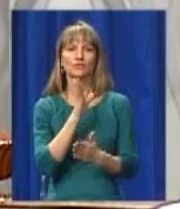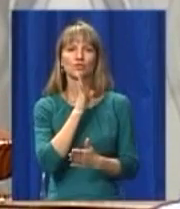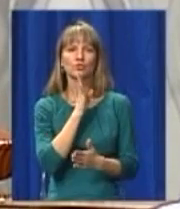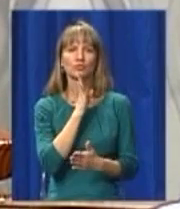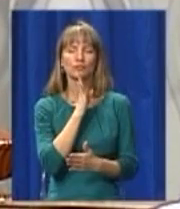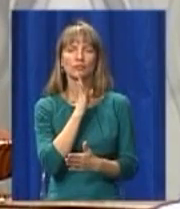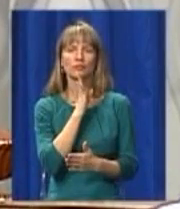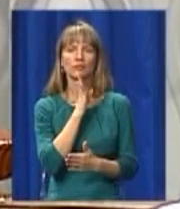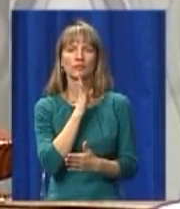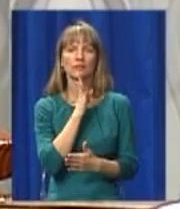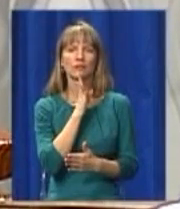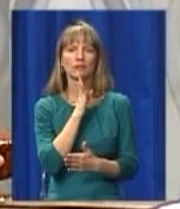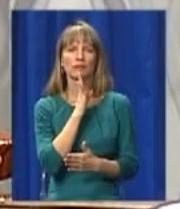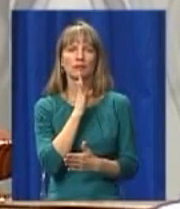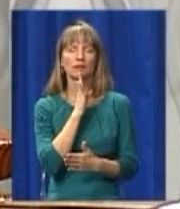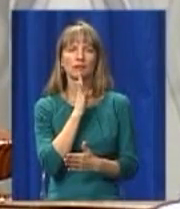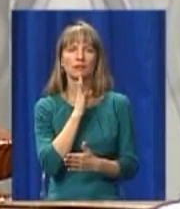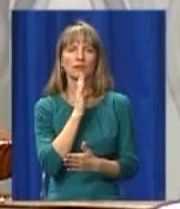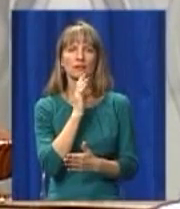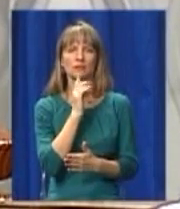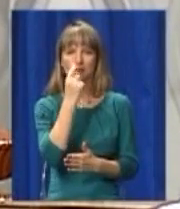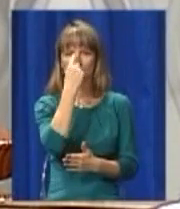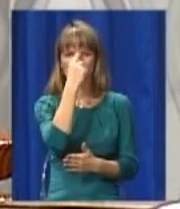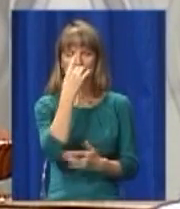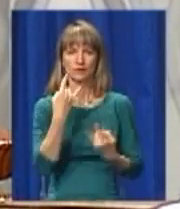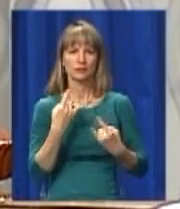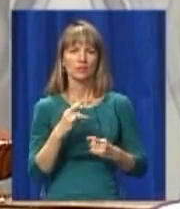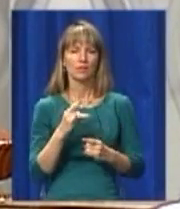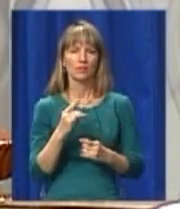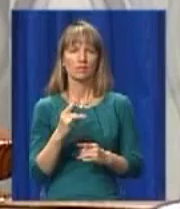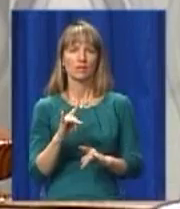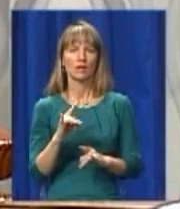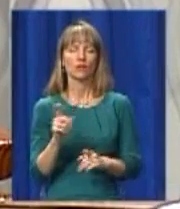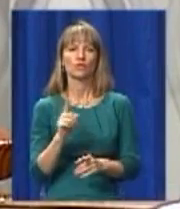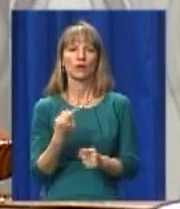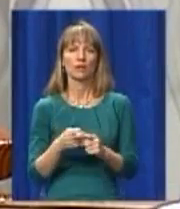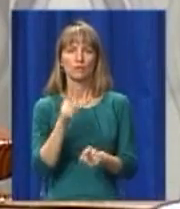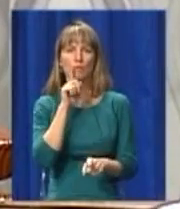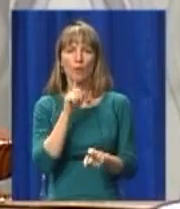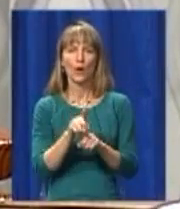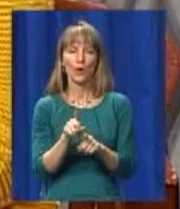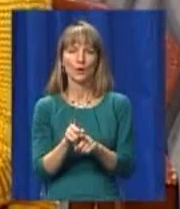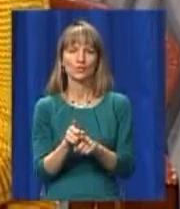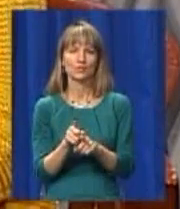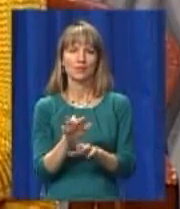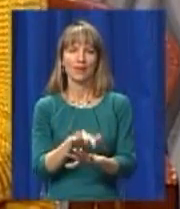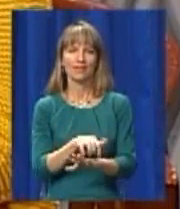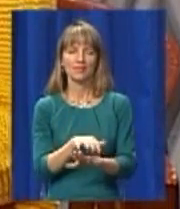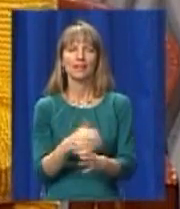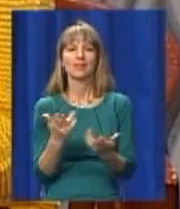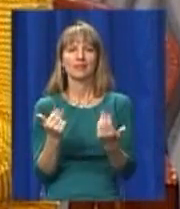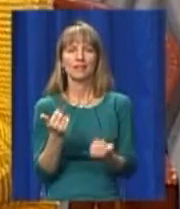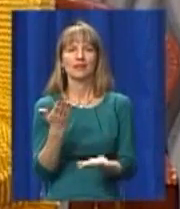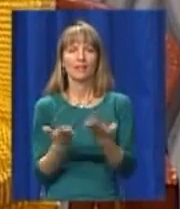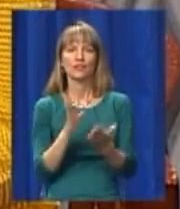ну, индийского такого происхождения, она там сидит, и я думаю, что это означает? А я поняла, они похожи как-то. Ну, можливо так,